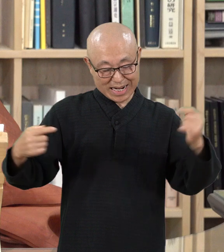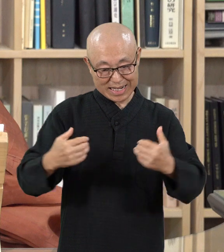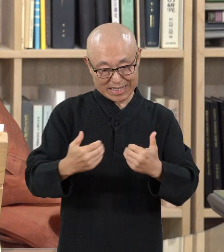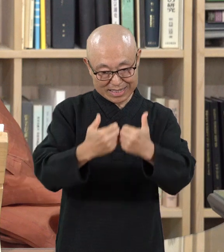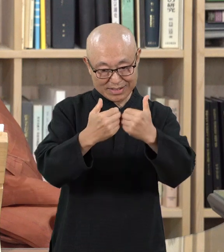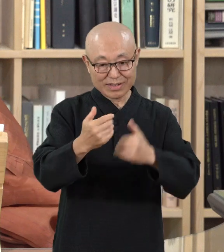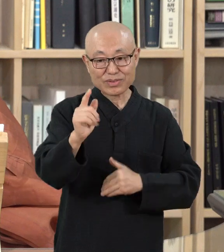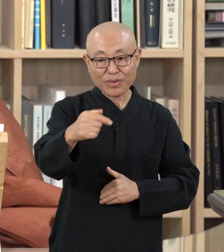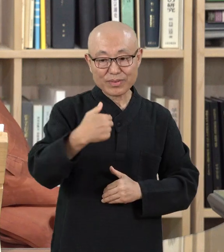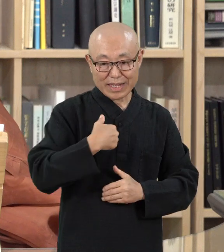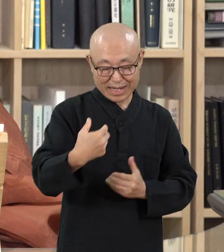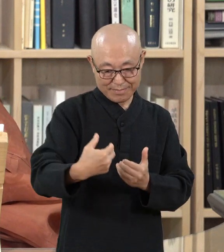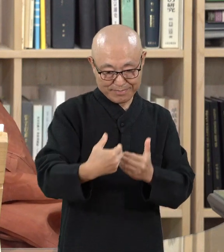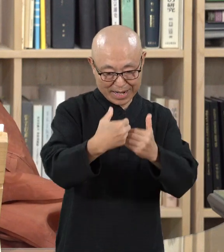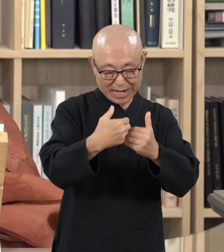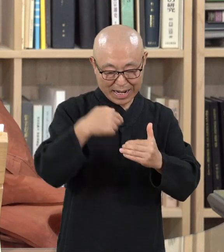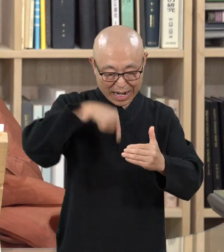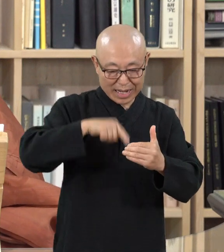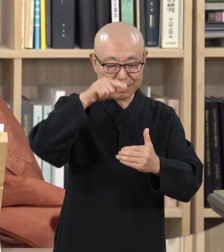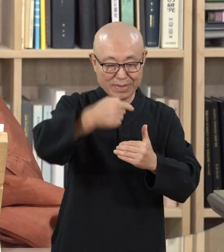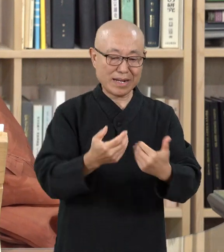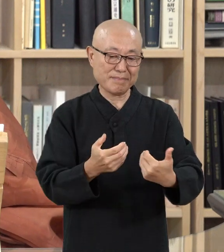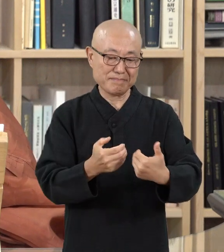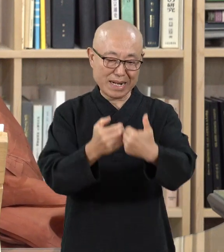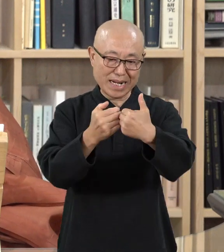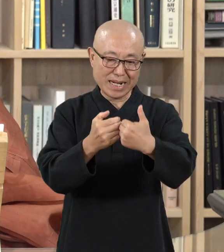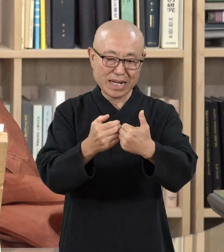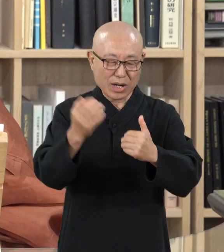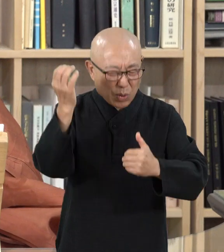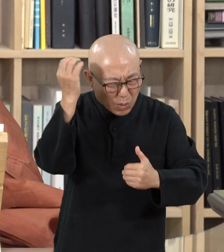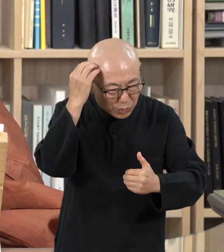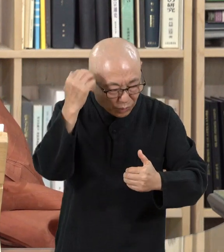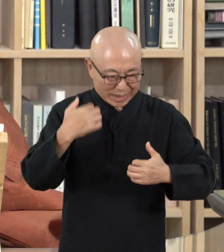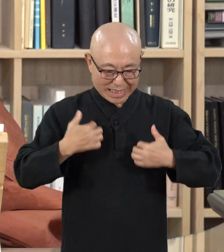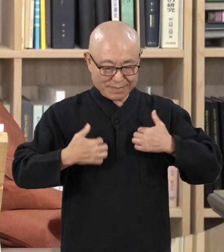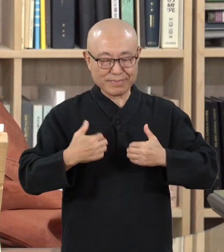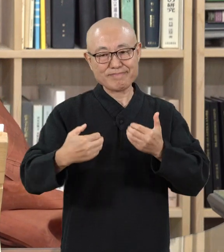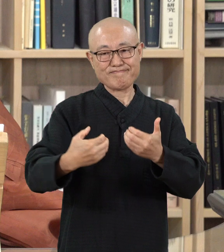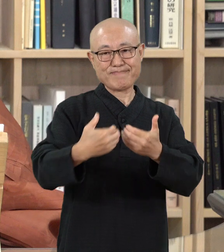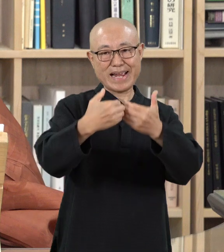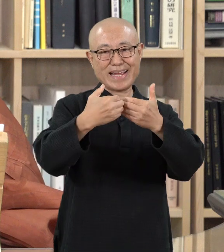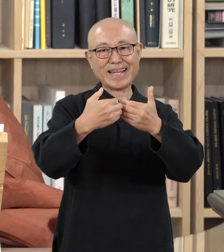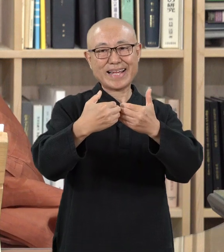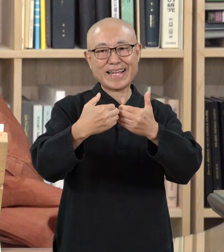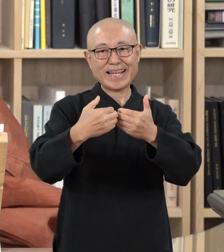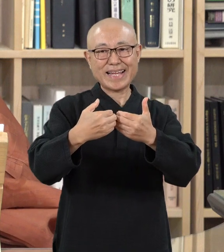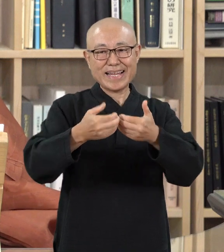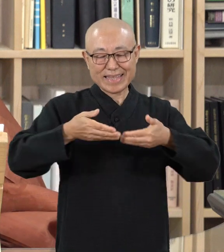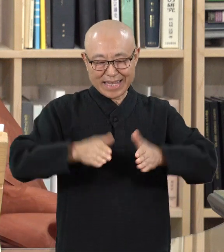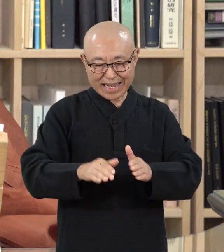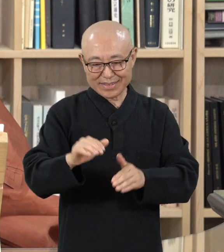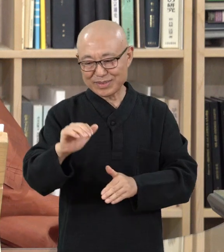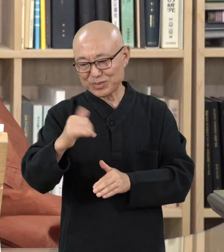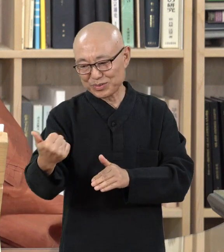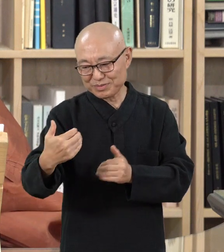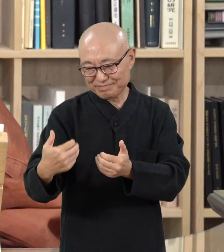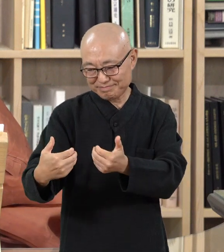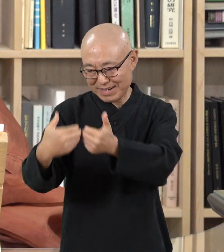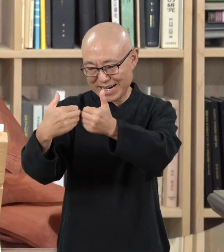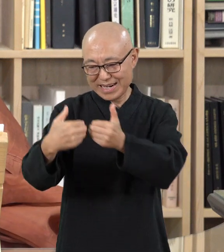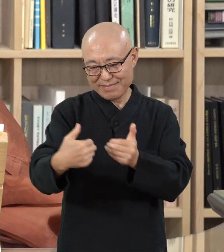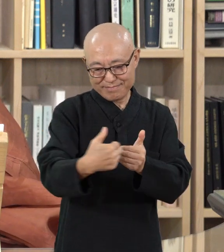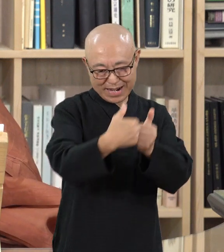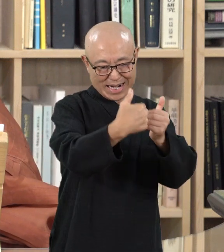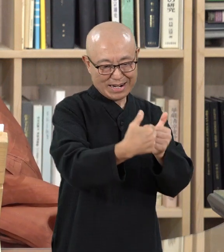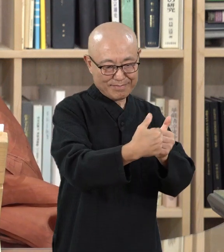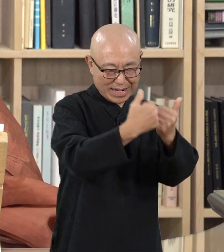대결, 안과 밖의 대결, 고통과 기쁨의 대결, 탄생과 사멸의 대결,